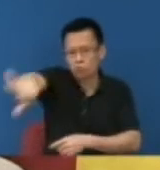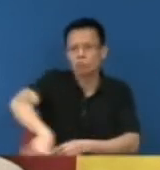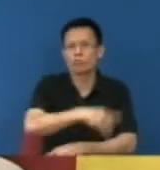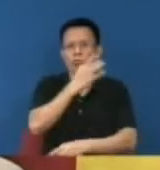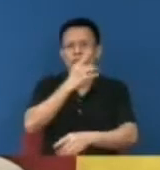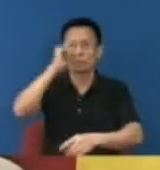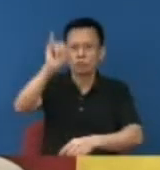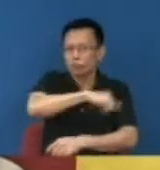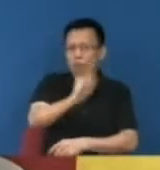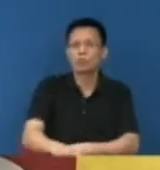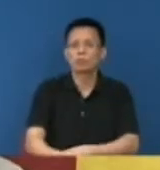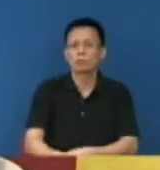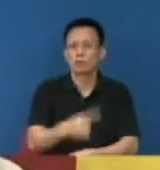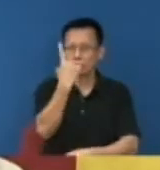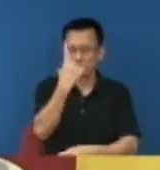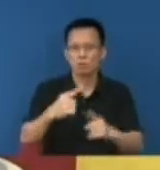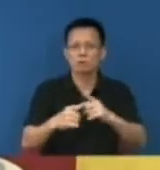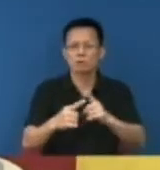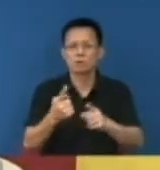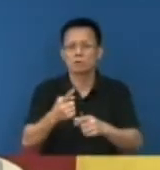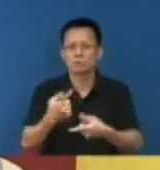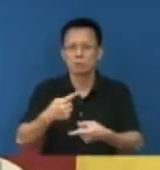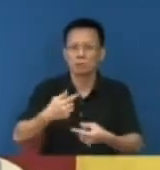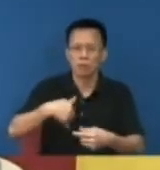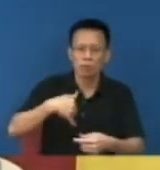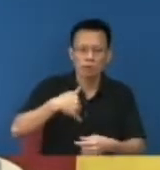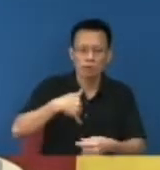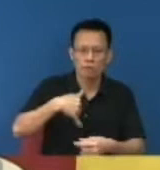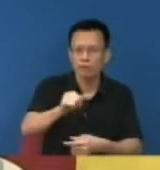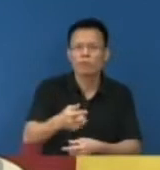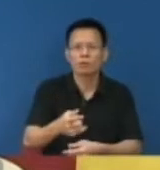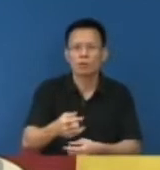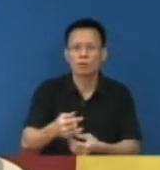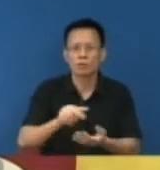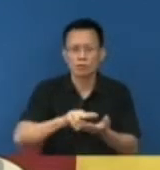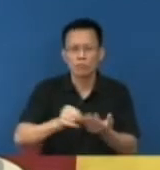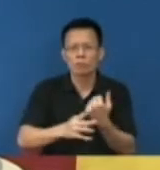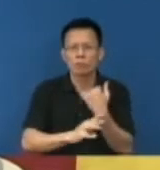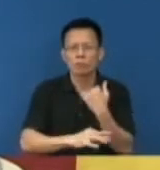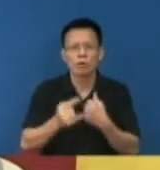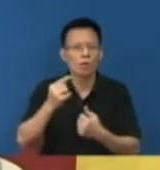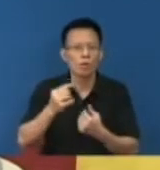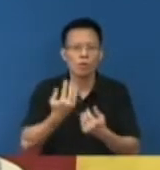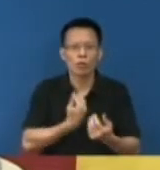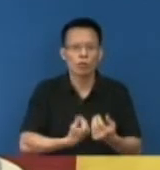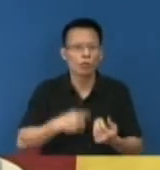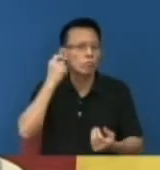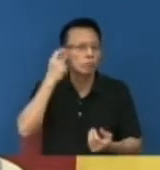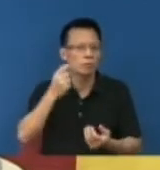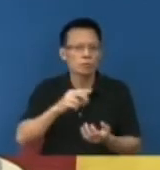一個人就係話：哦，不如你翻返去梁美芬個起點嗰度。咁所以你其實好簡單，林瑞麟話諮詢已經足